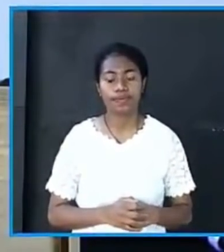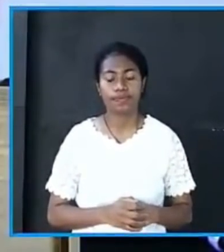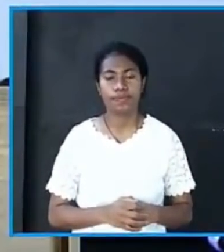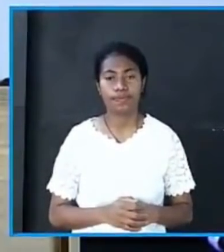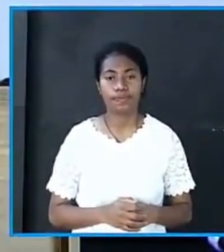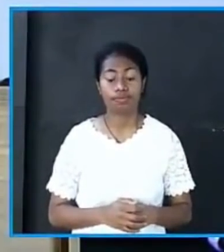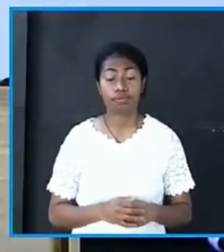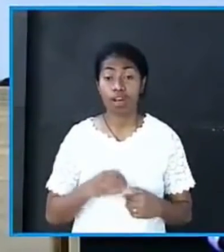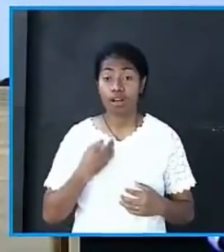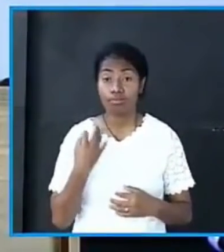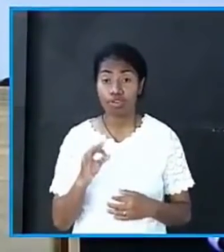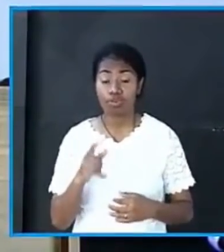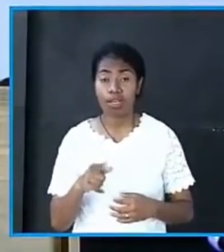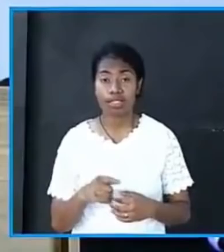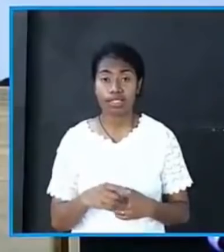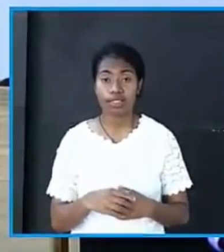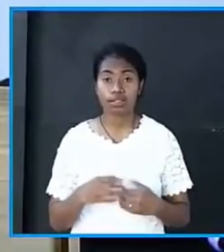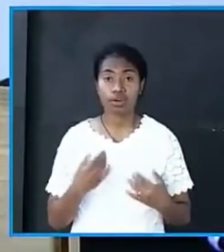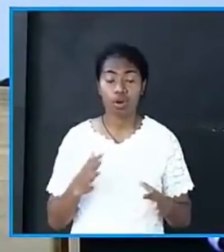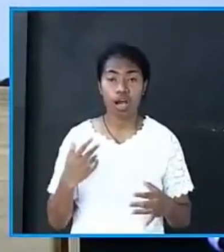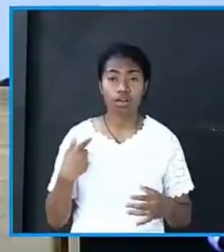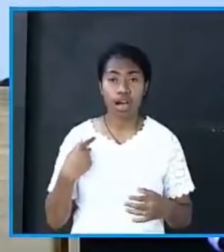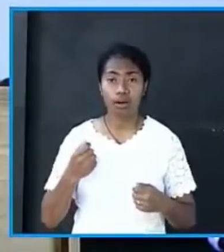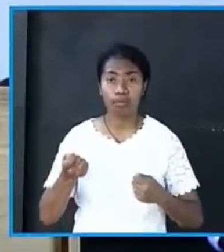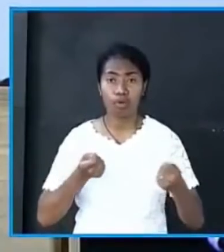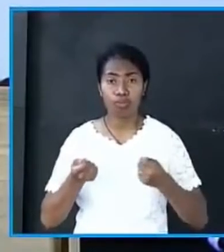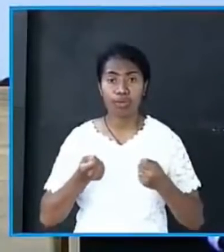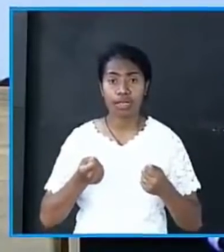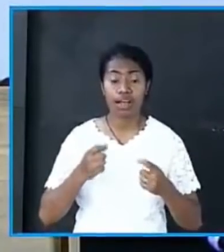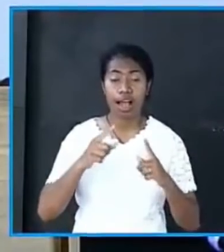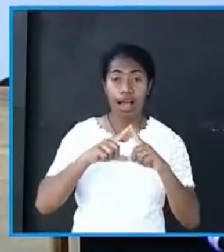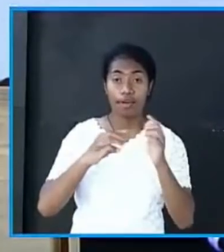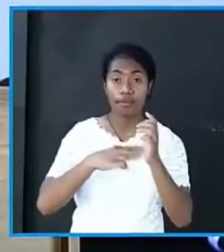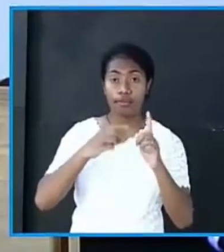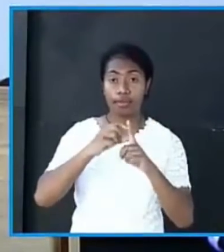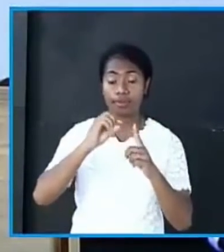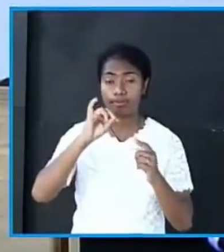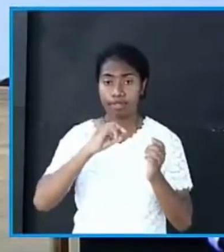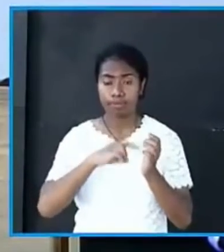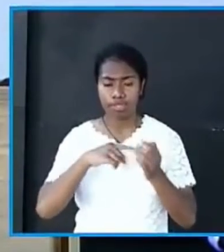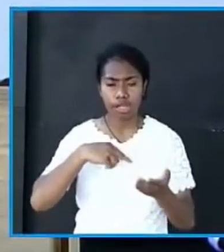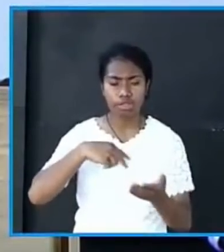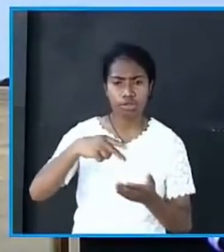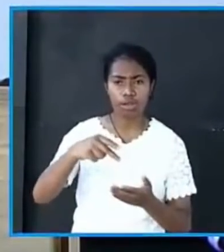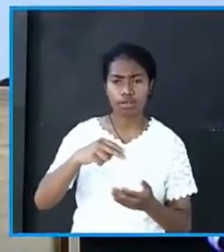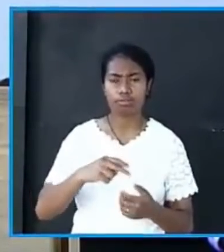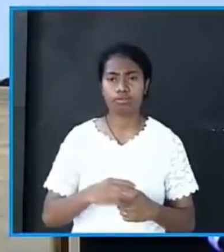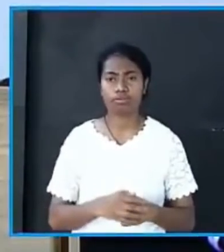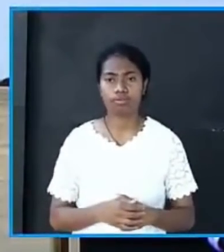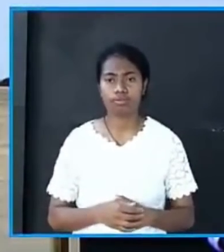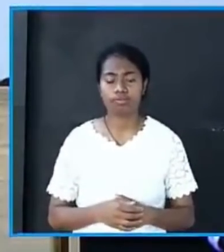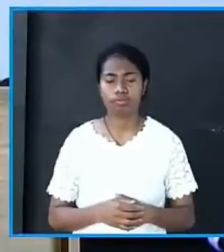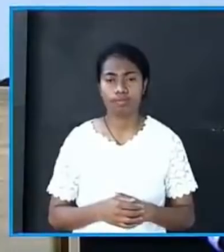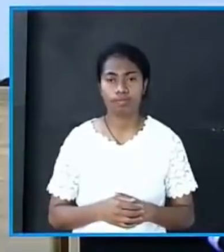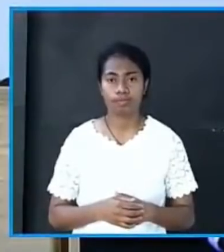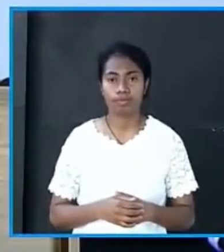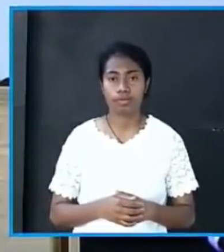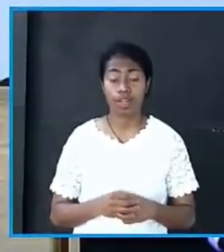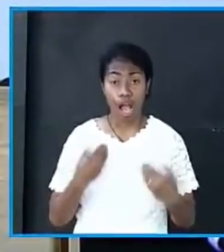belum lagi mobil terbang mobil amfibi yang bisa jalan di darat sekaligus di laut Hai